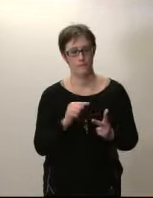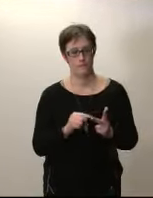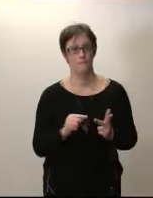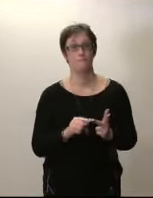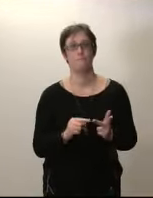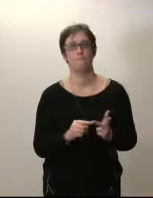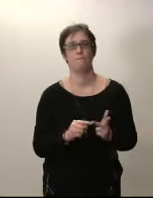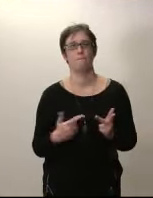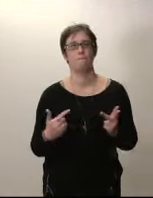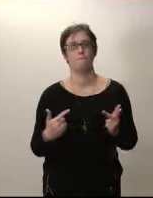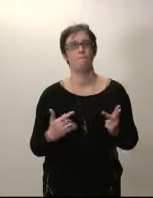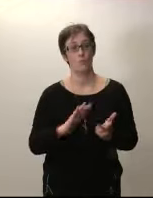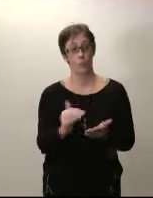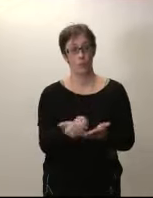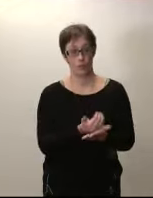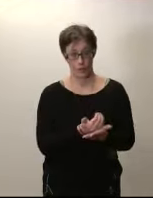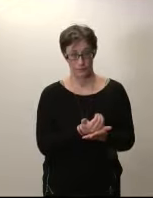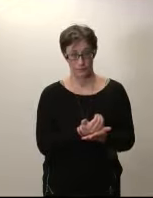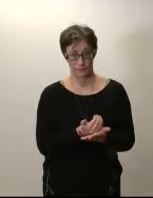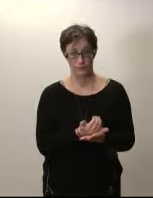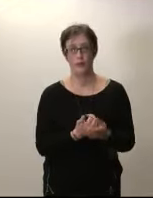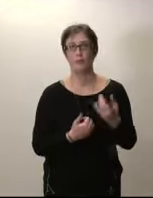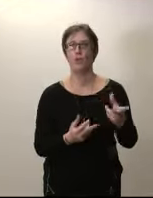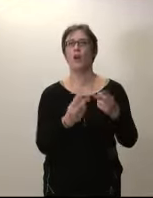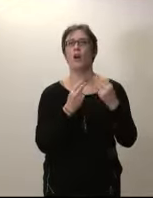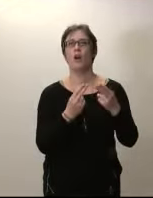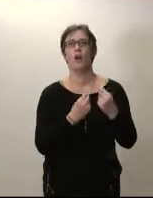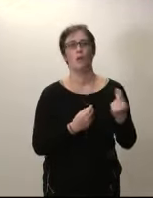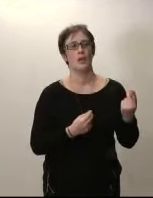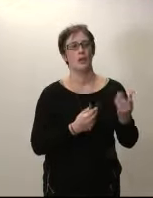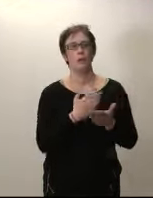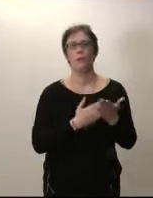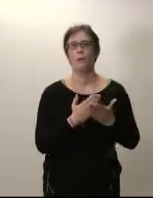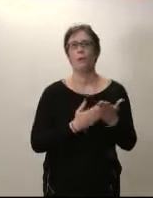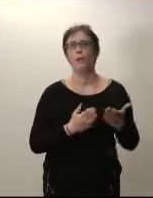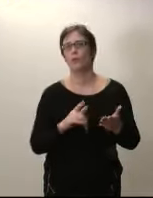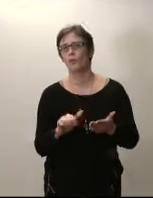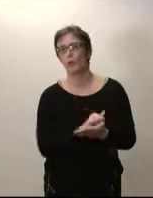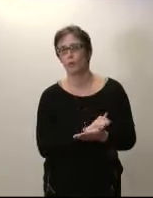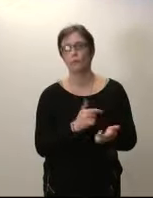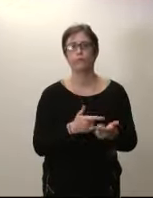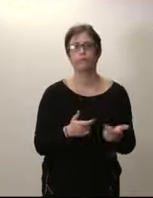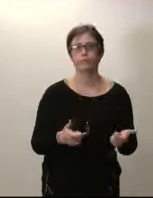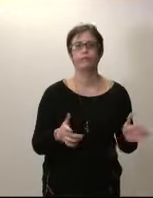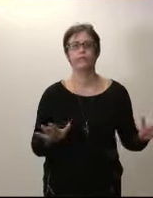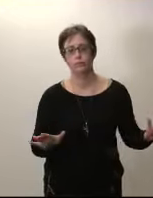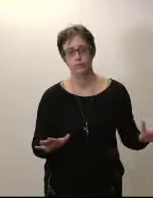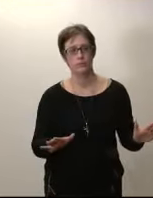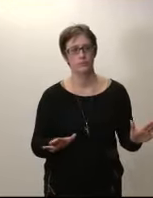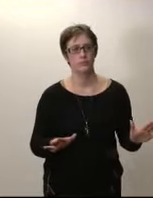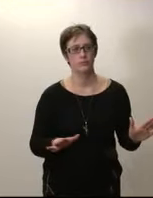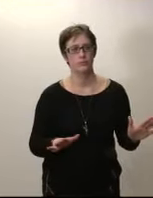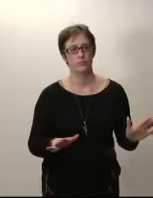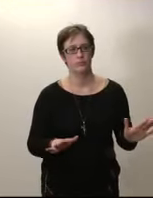recette, donc vous rappelez la suppression de la demi-part de veuve, etc., etc. Bon, je l'ai dénoncé également. Ça a mis des